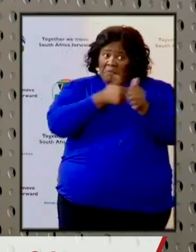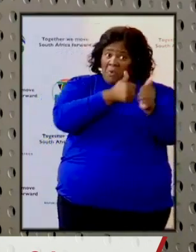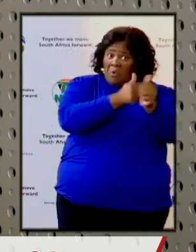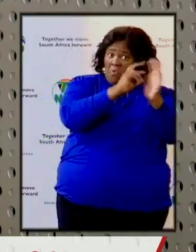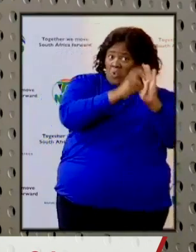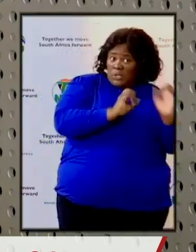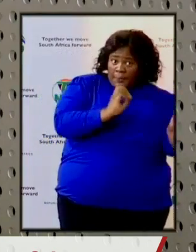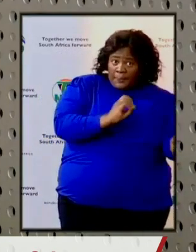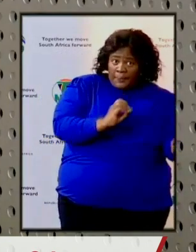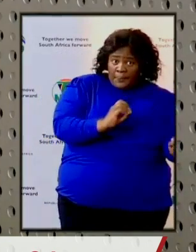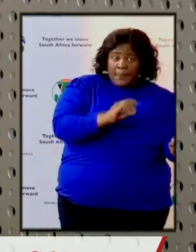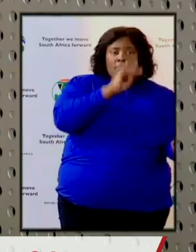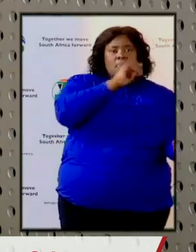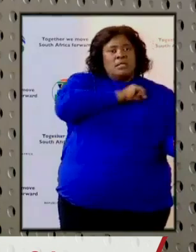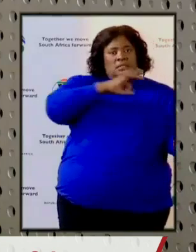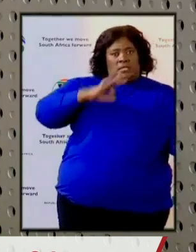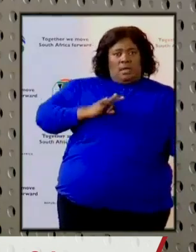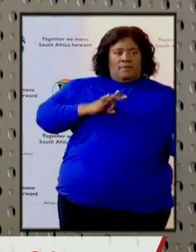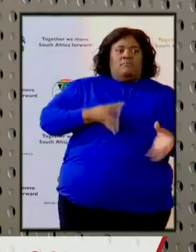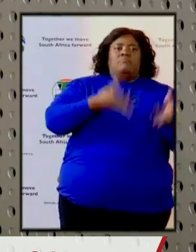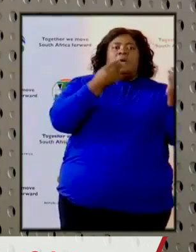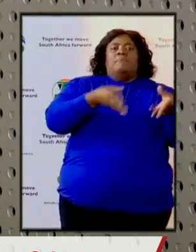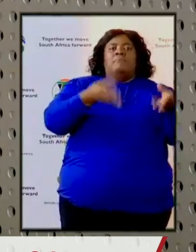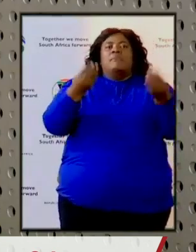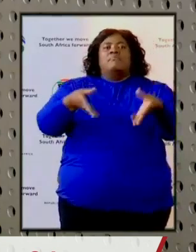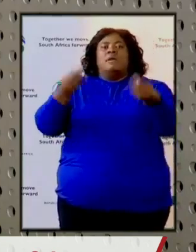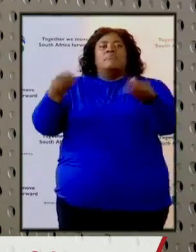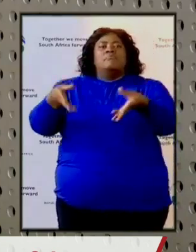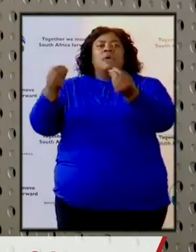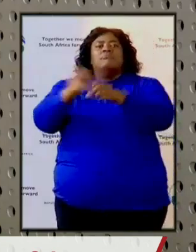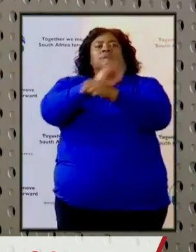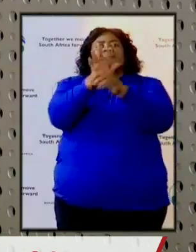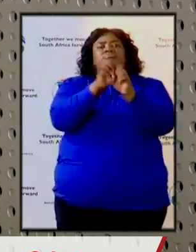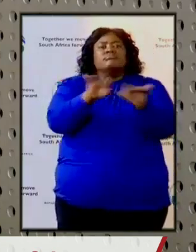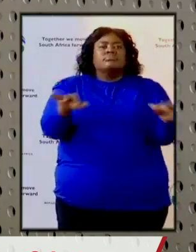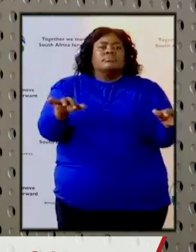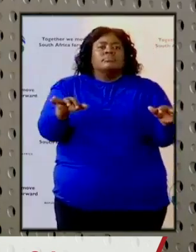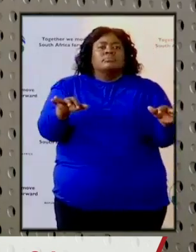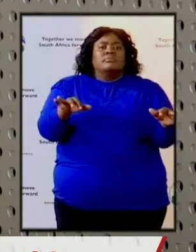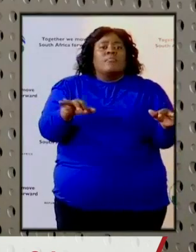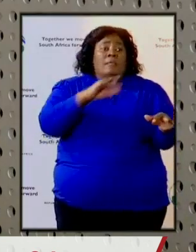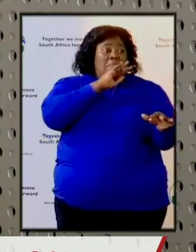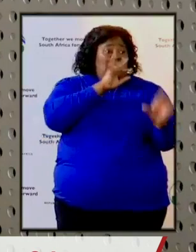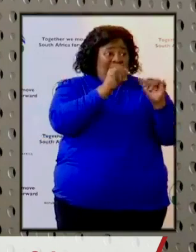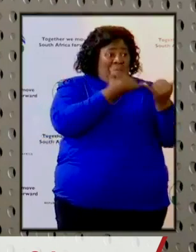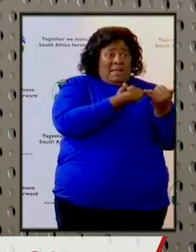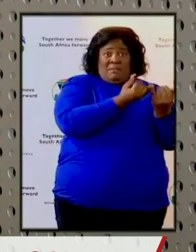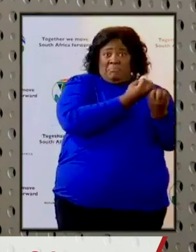abasebenzi bazongenwa ileli gciwane bahanjelwe abasebenzi abaningi